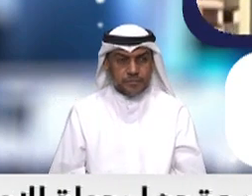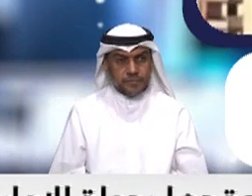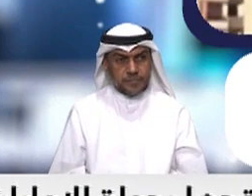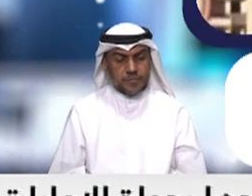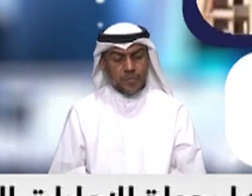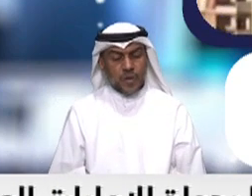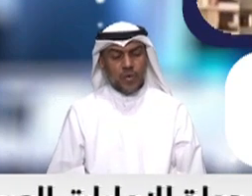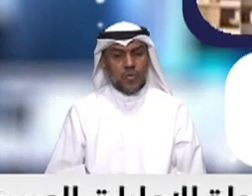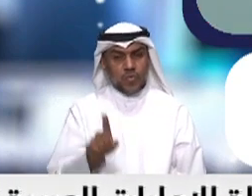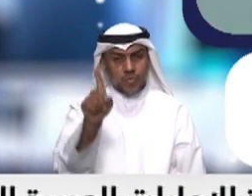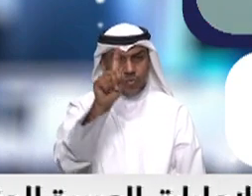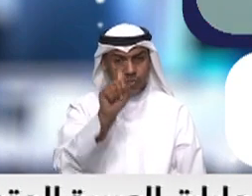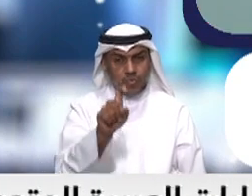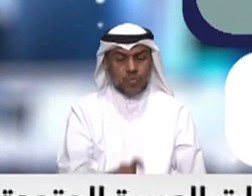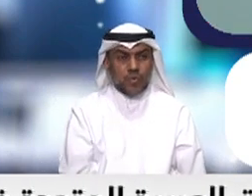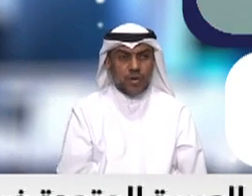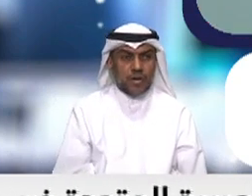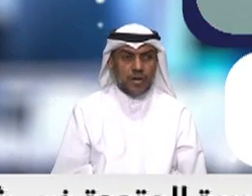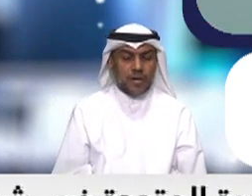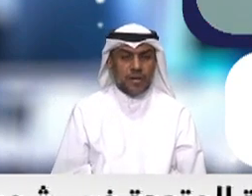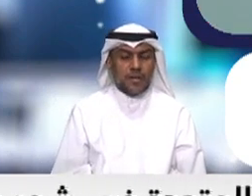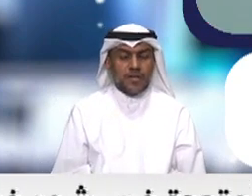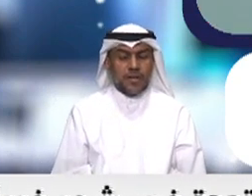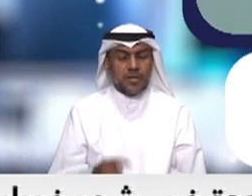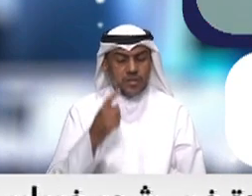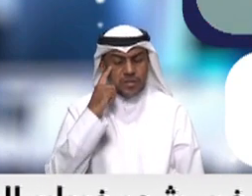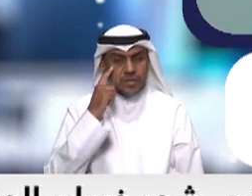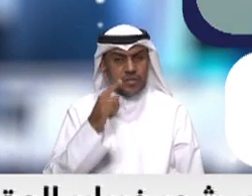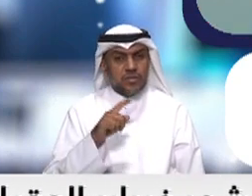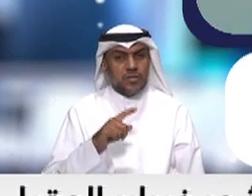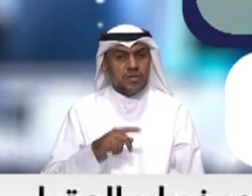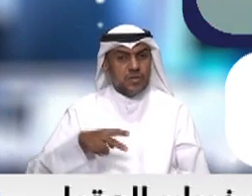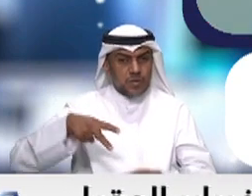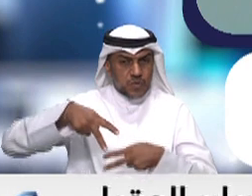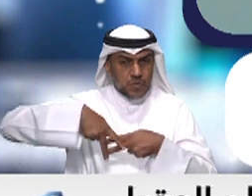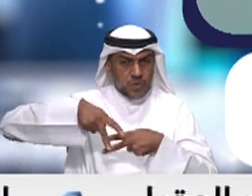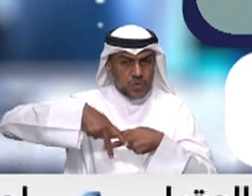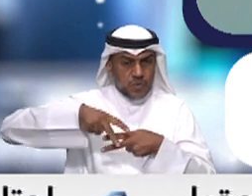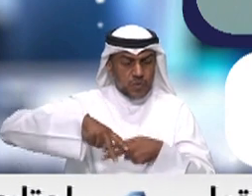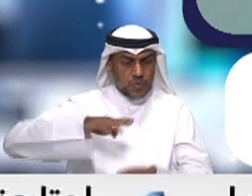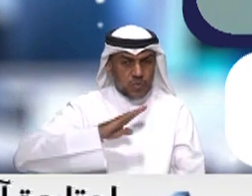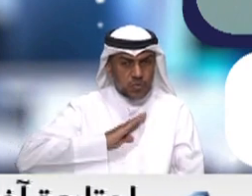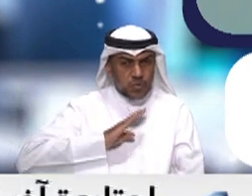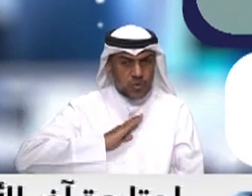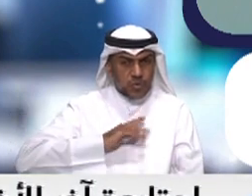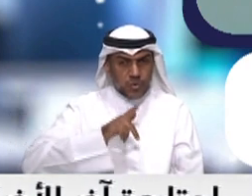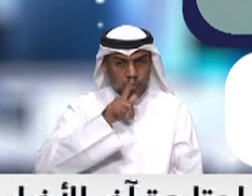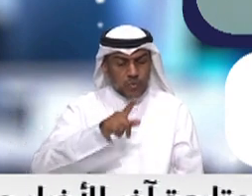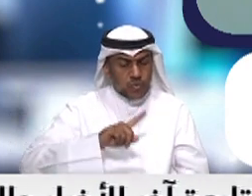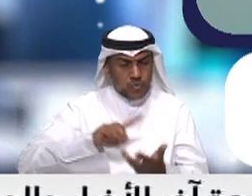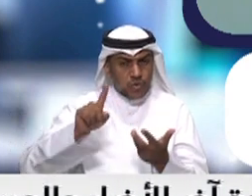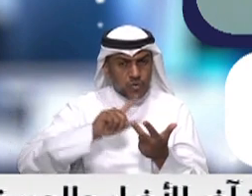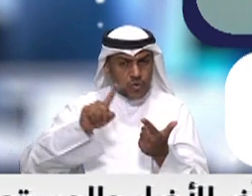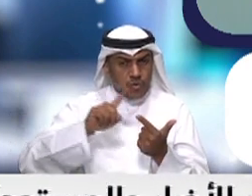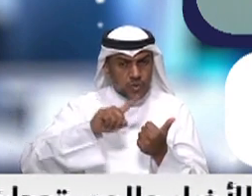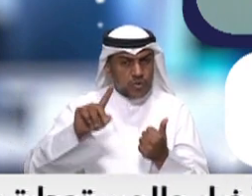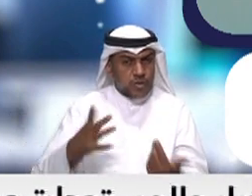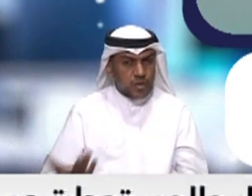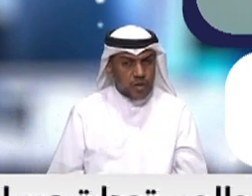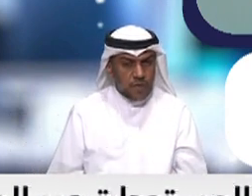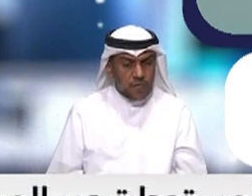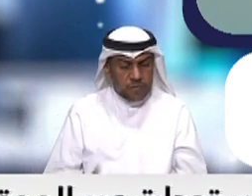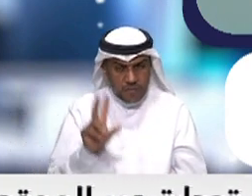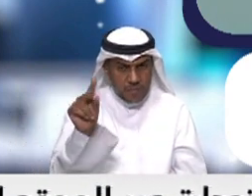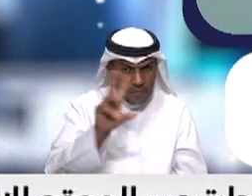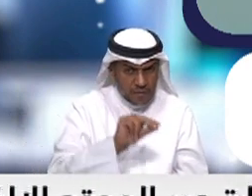نعم دكتور عماد، وأيضا في ظل هذه الشروط الإسرائيلية المعلنة، هل ترى بأن المساعي الإقليمية والدولية سوف